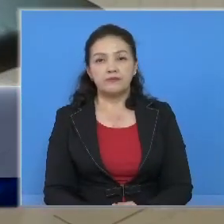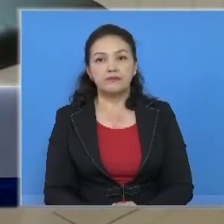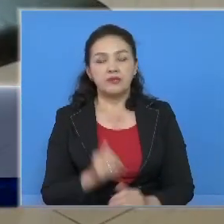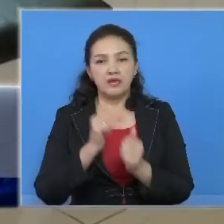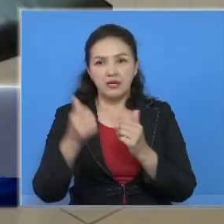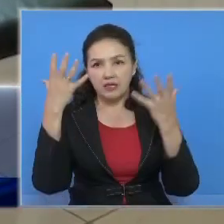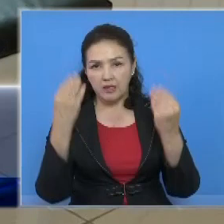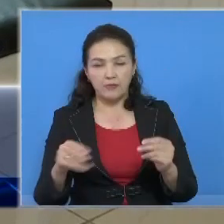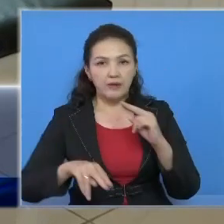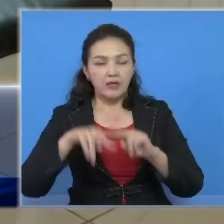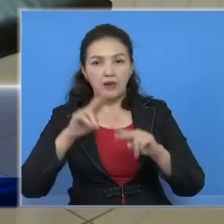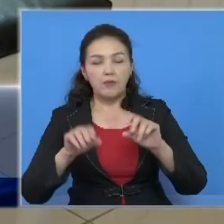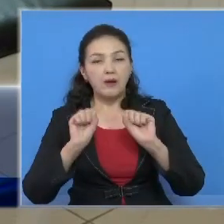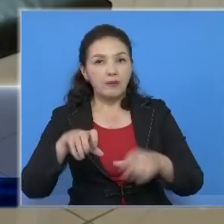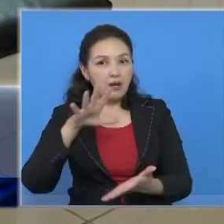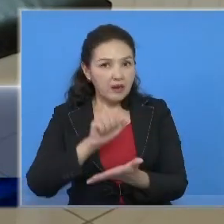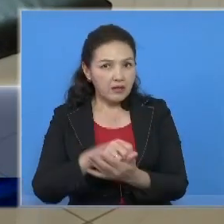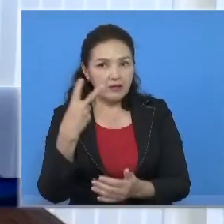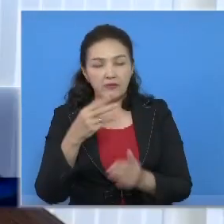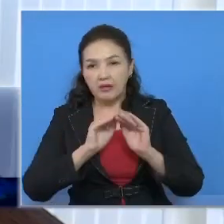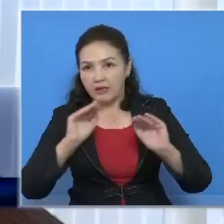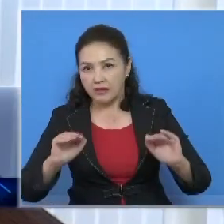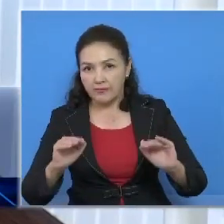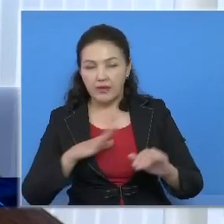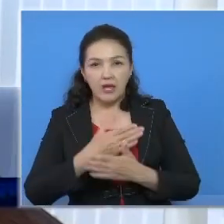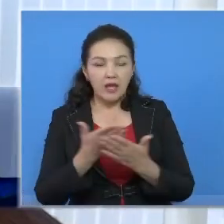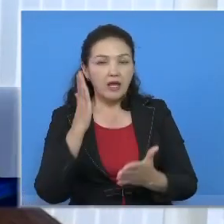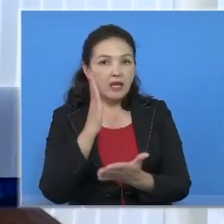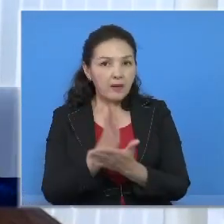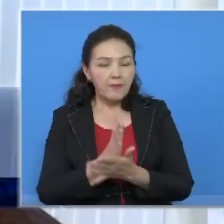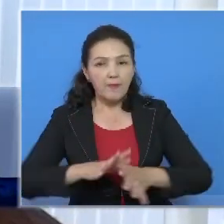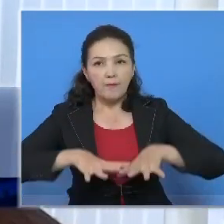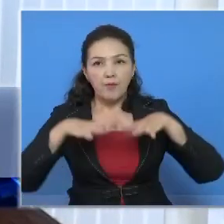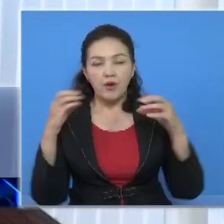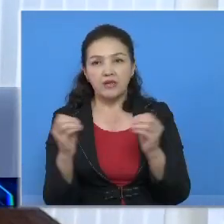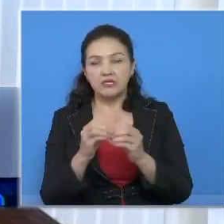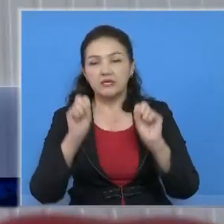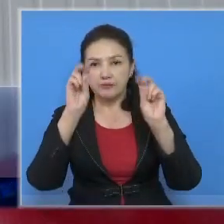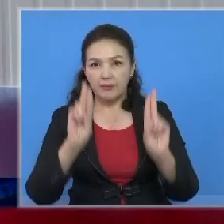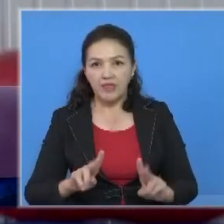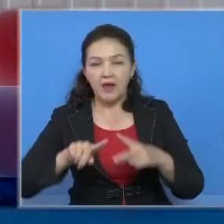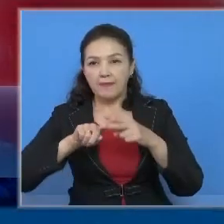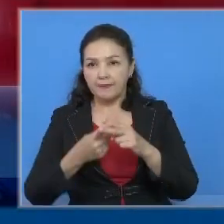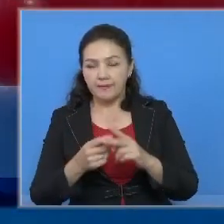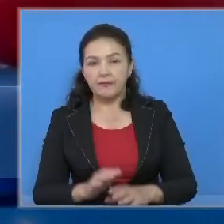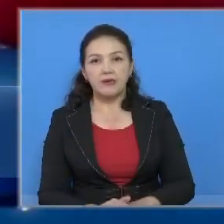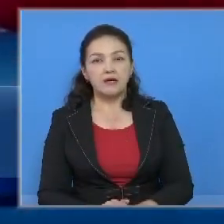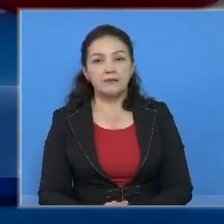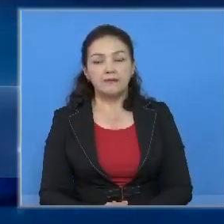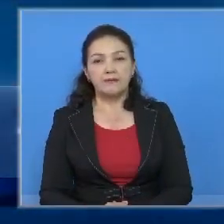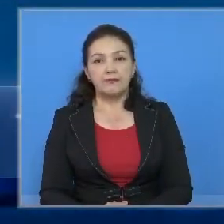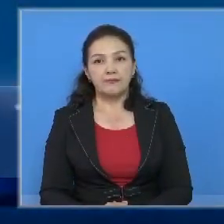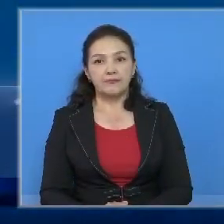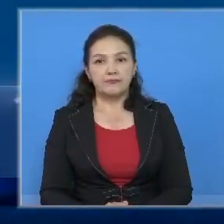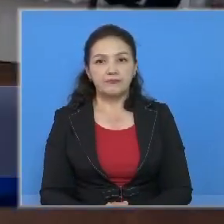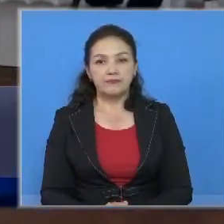ежедневно восстановительном центре могут заниматься 20 детей для них есть установлено более 10 специальных приспособления Шафран